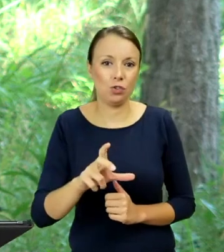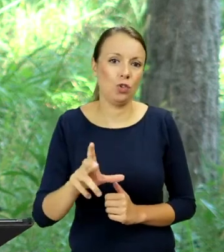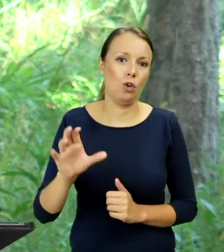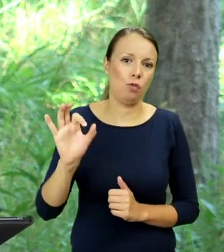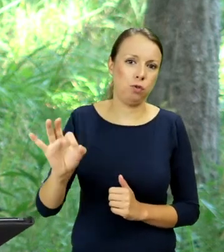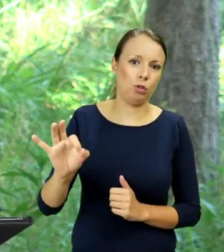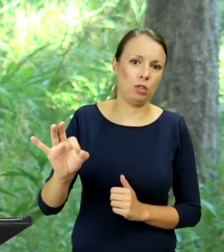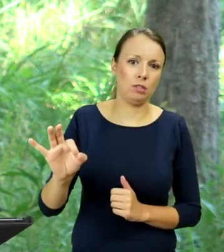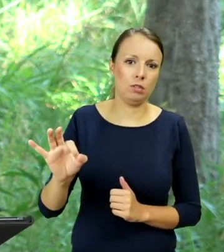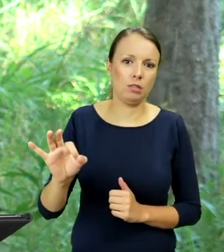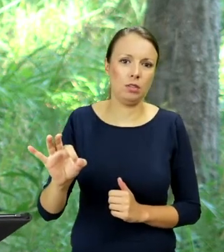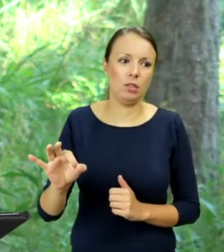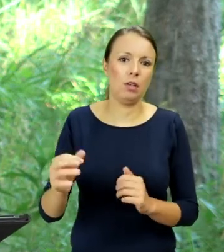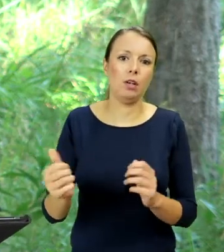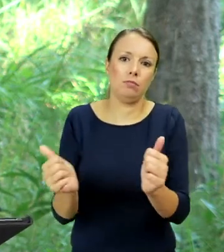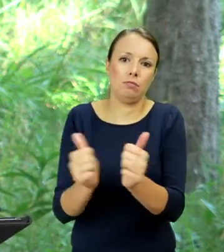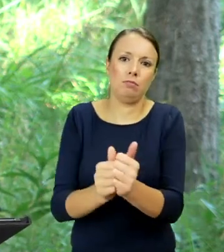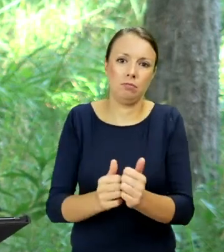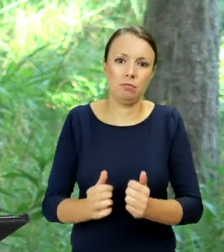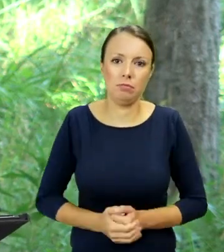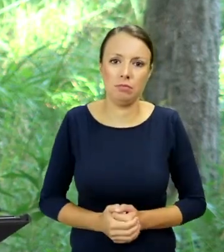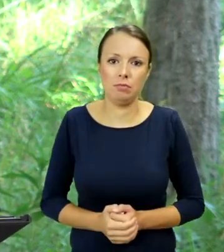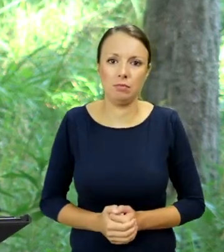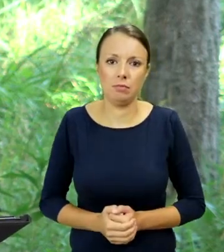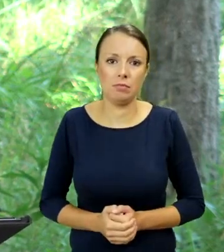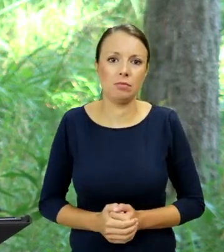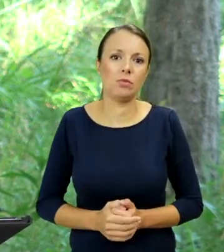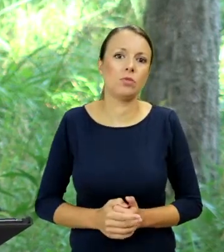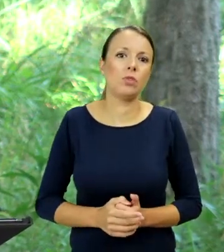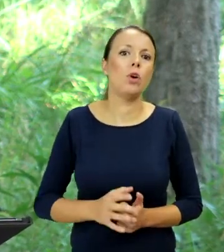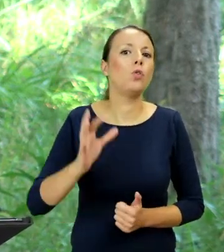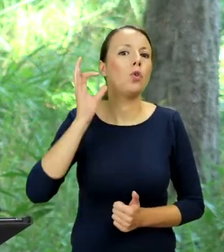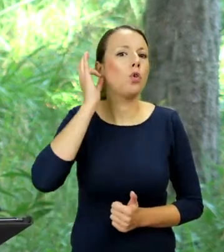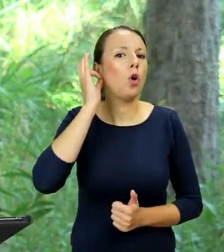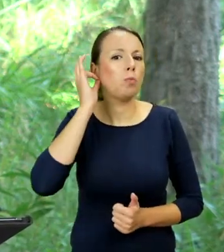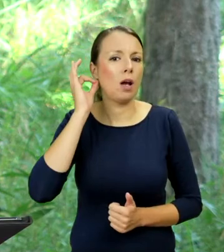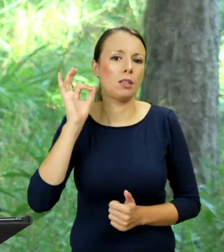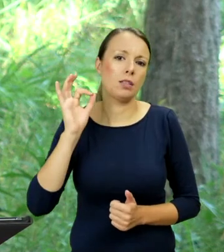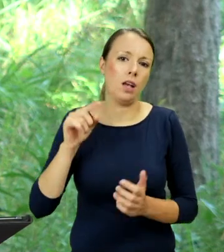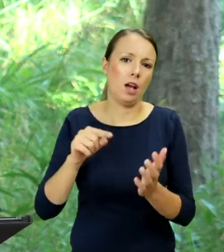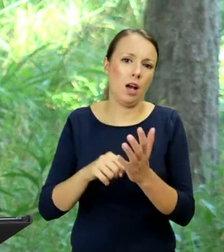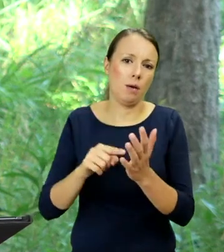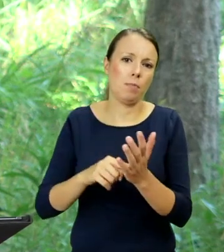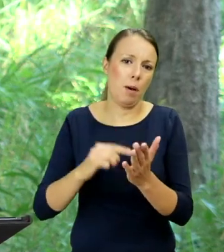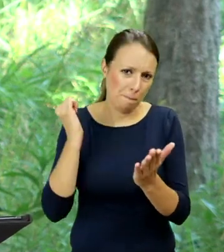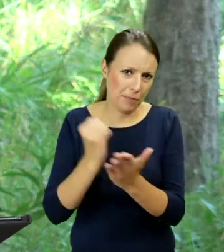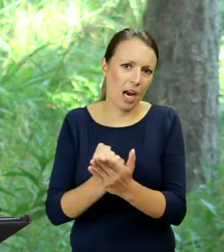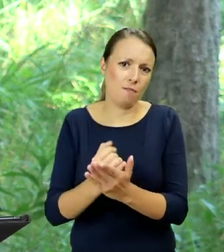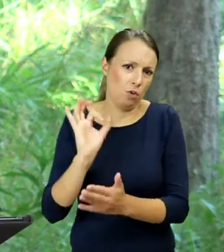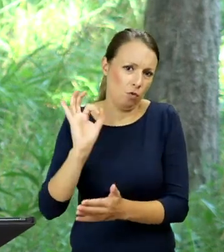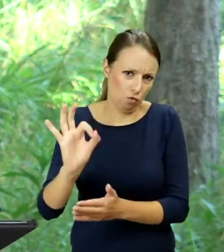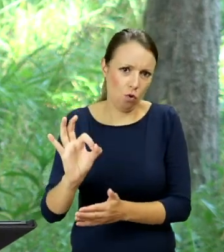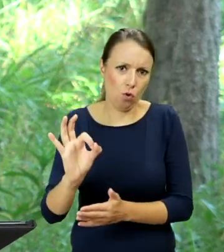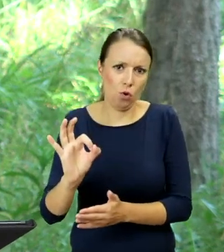Czyli jakby kobietę w mundurze na pełnych prawach i pełną gębą, ale znów